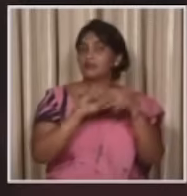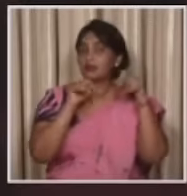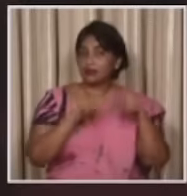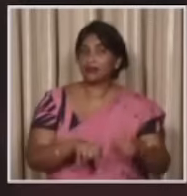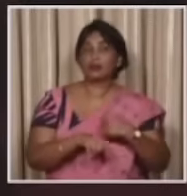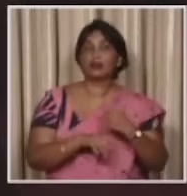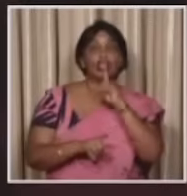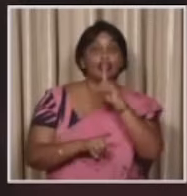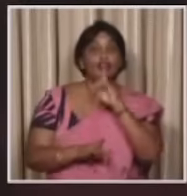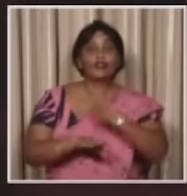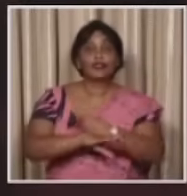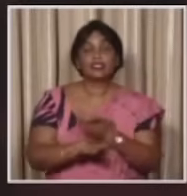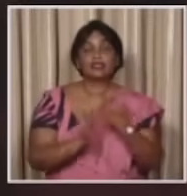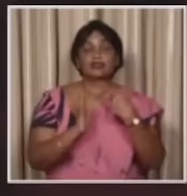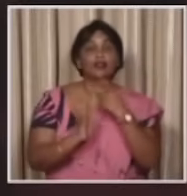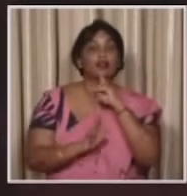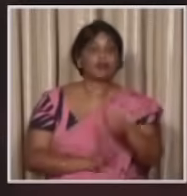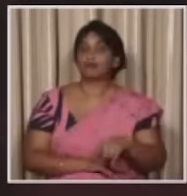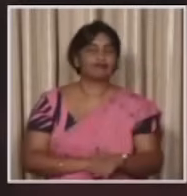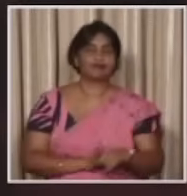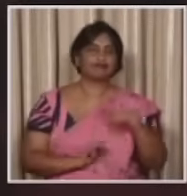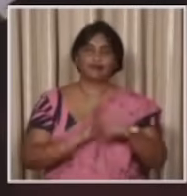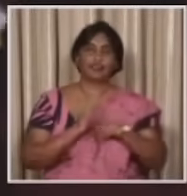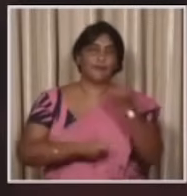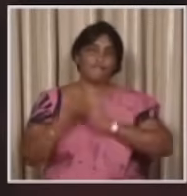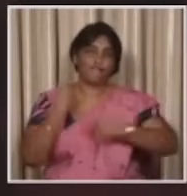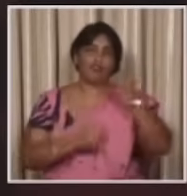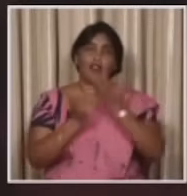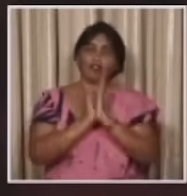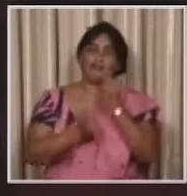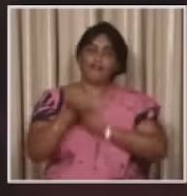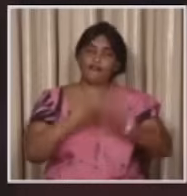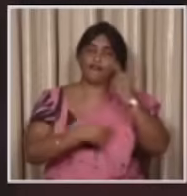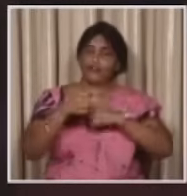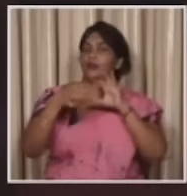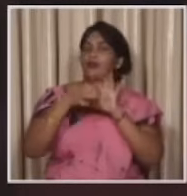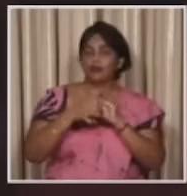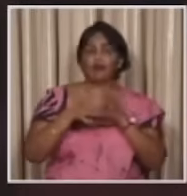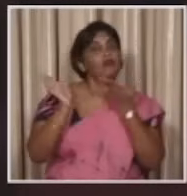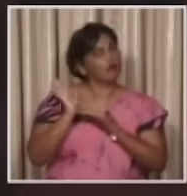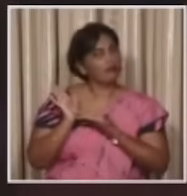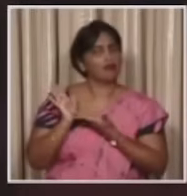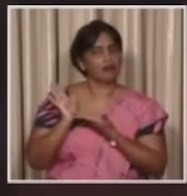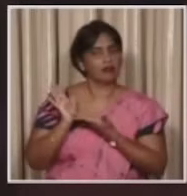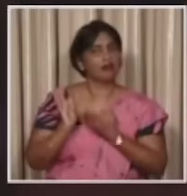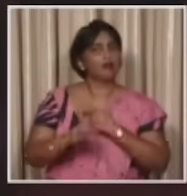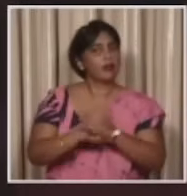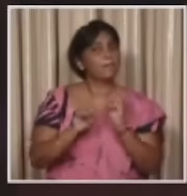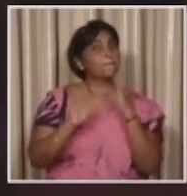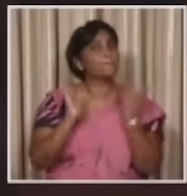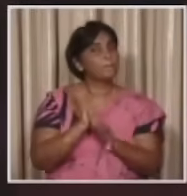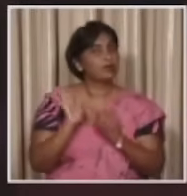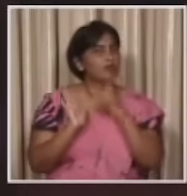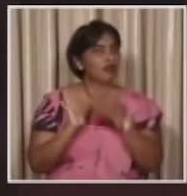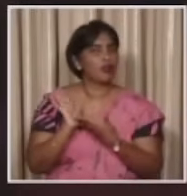මෙච්චර කාලෙ ඇවිල්ලා කිව්වේ මොකද්ද? ඇවිල්ලා මුන් ඇවිල්ලා රටේ තියෙන දෙන්න හදනවා ඉන්දියාවට, ඉන්දියාවට කනෙක්ට් කරන්න හදන කියලා. මේ මාලිමාවේ ප්‍රතිපත්තිය කියන්නේ